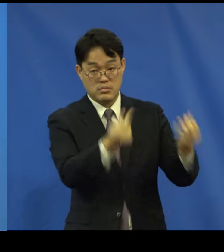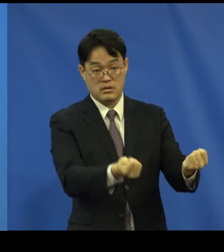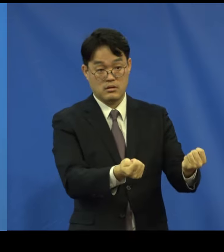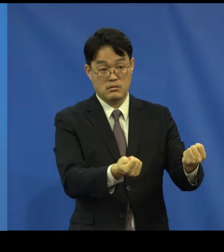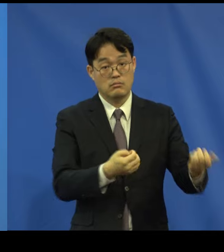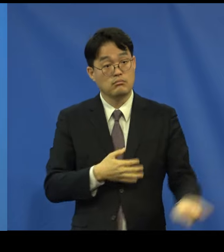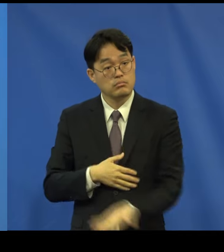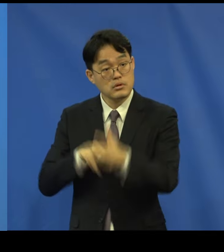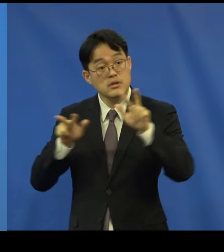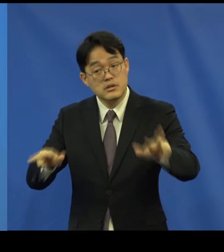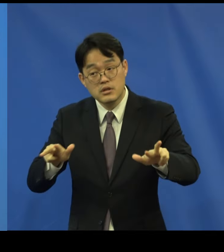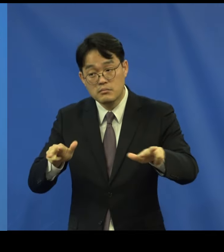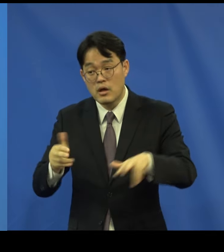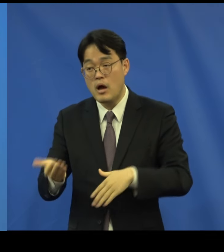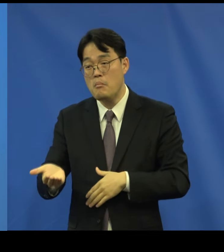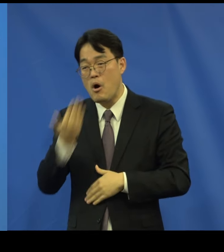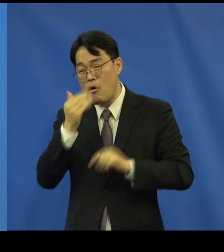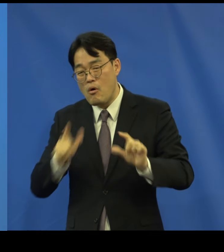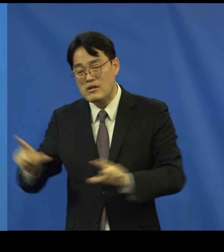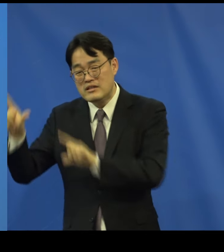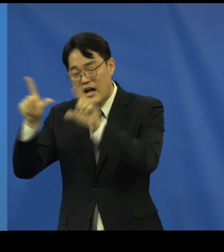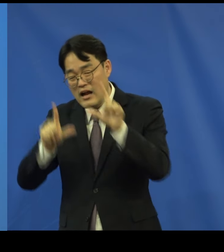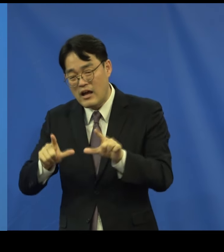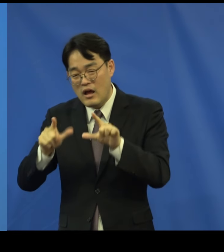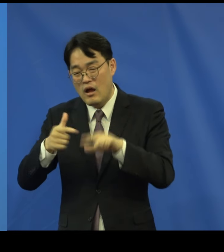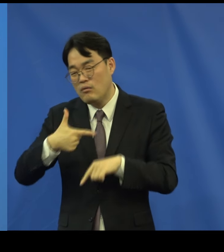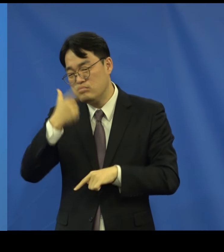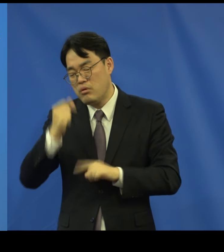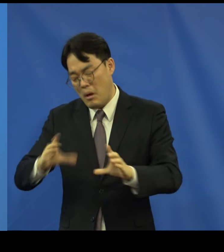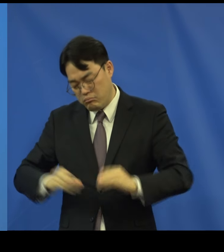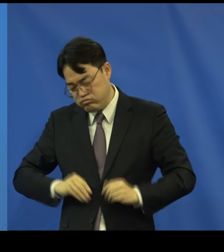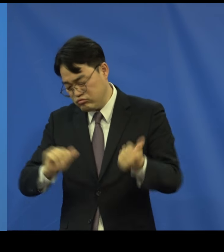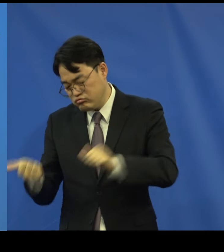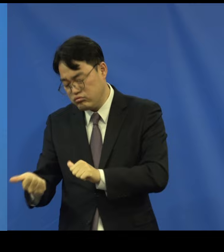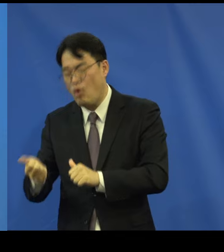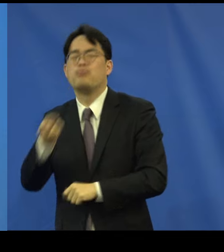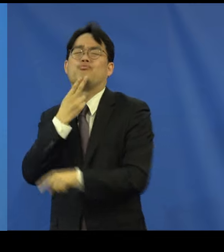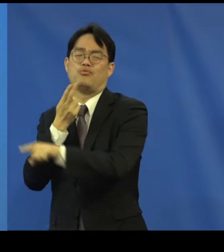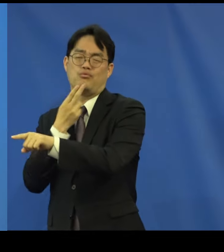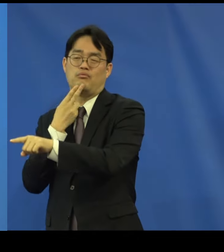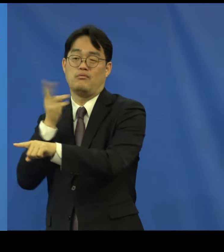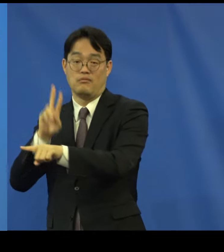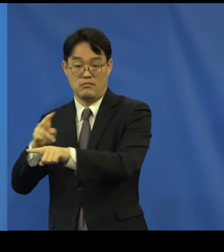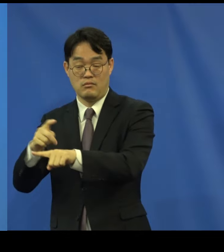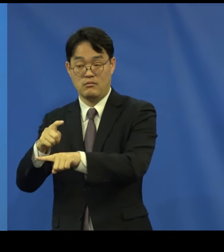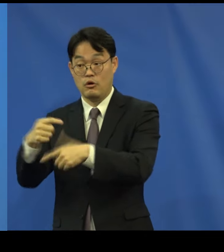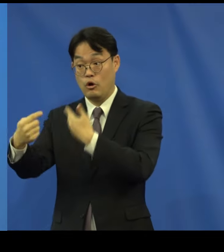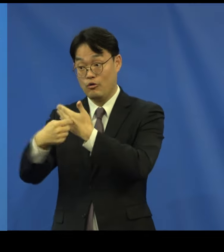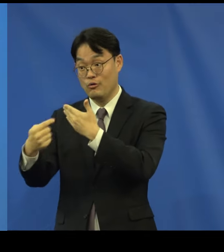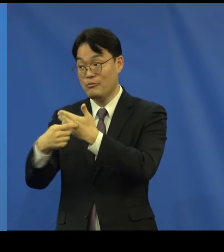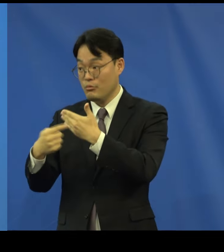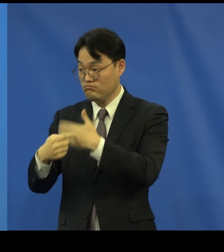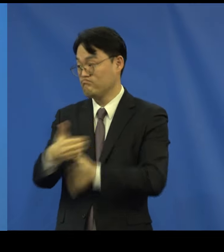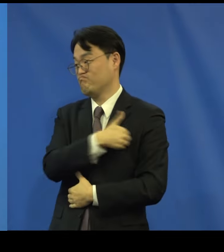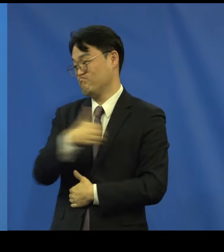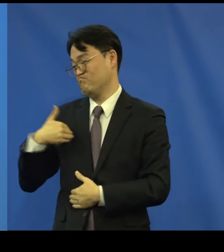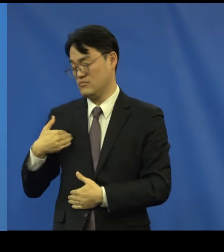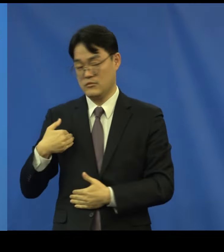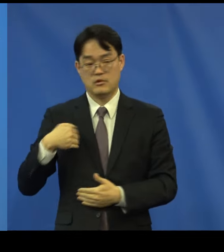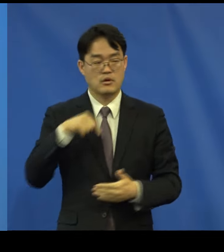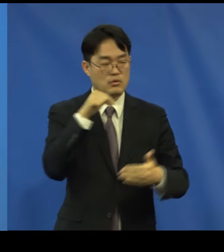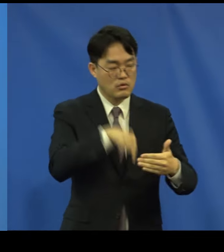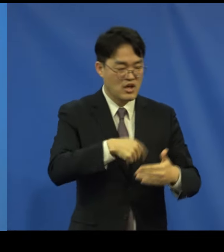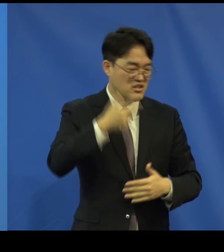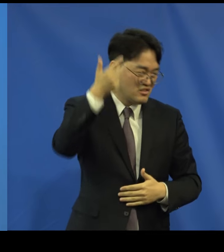굉장히 불안 정세를 오늘 시대가 많이 겪고 있습니다. 자, 이들에 대한 주님의 마음이 이제